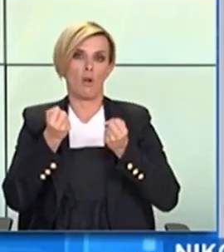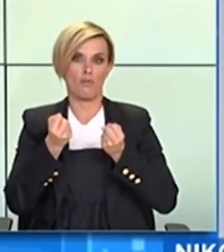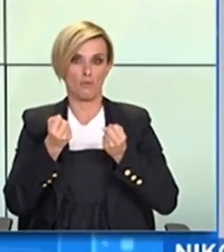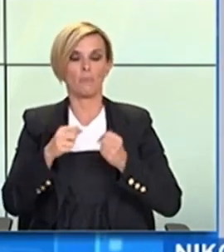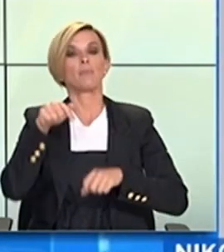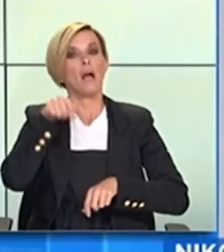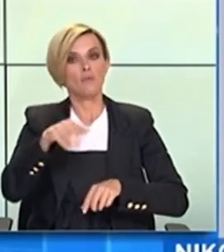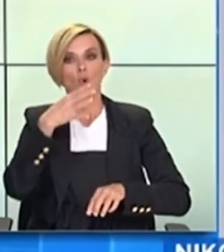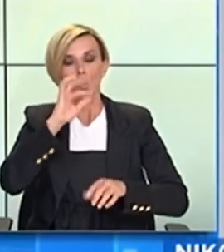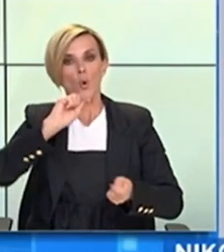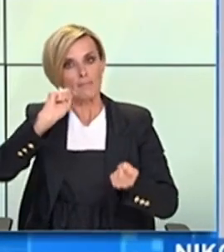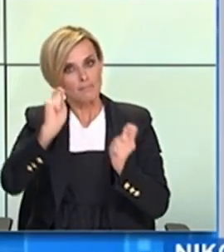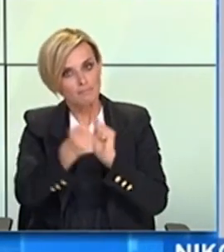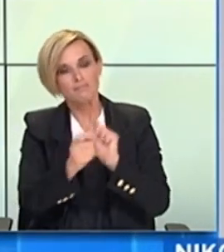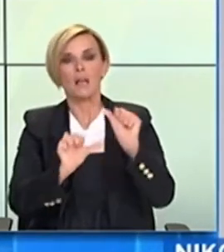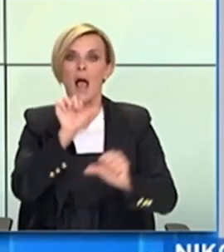Υπότιτλοι AUTHORWAVE